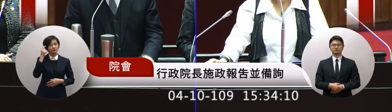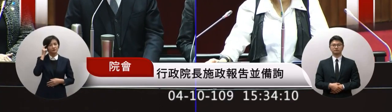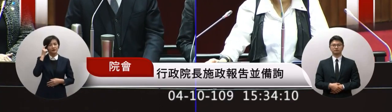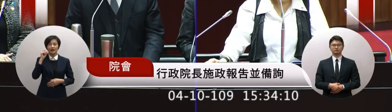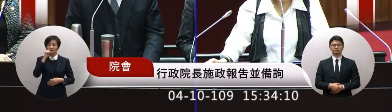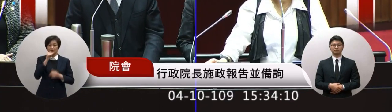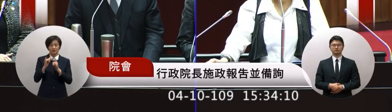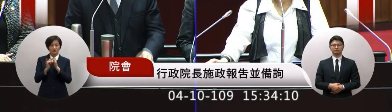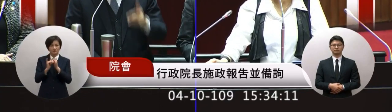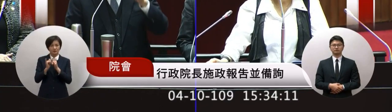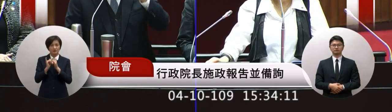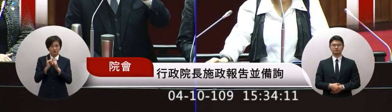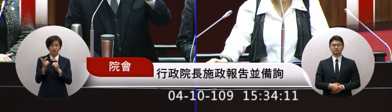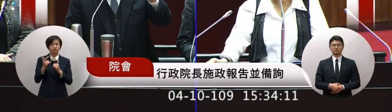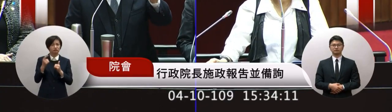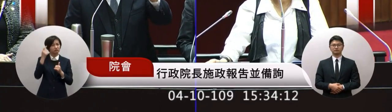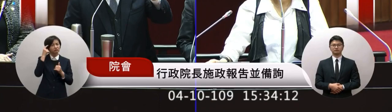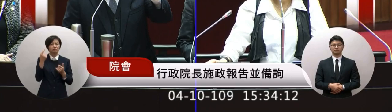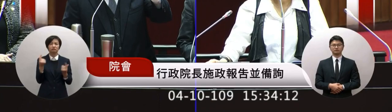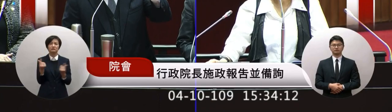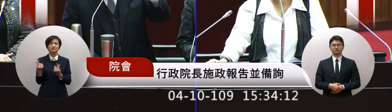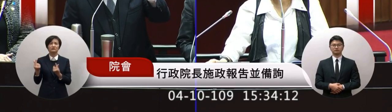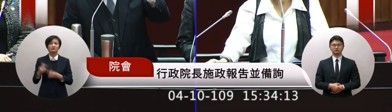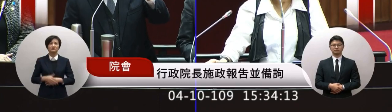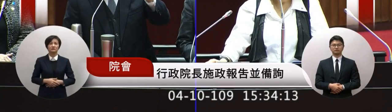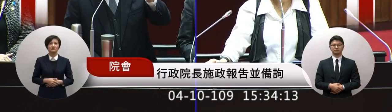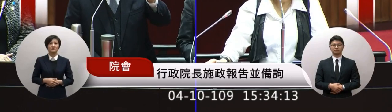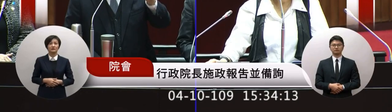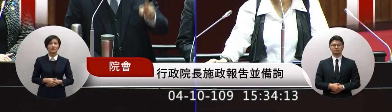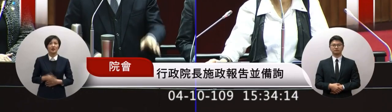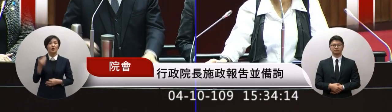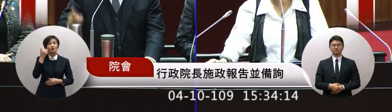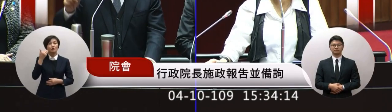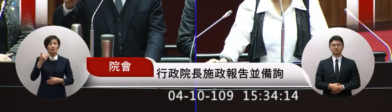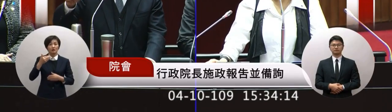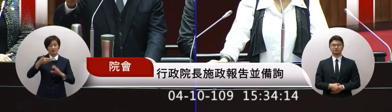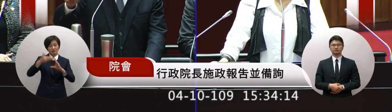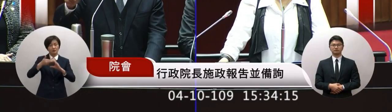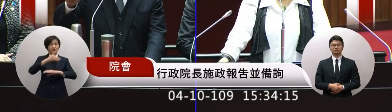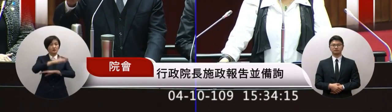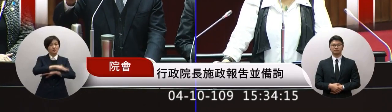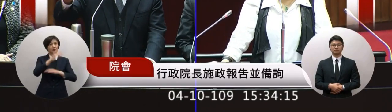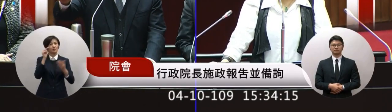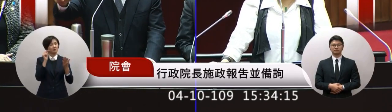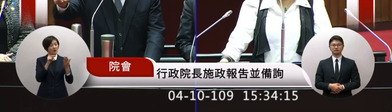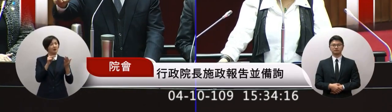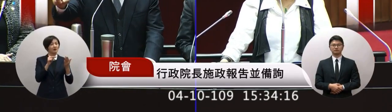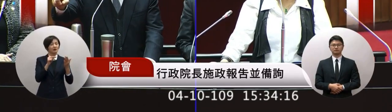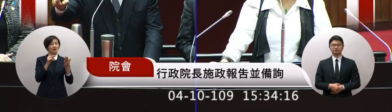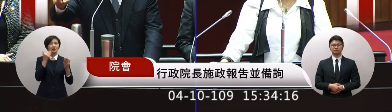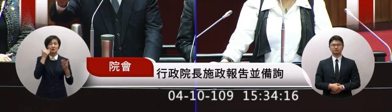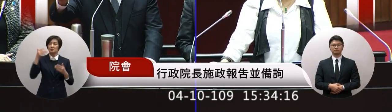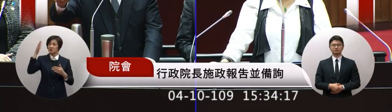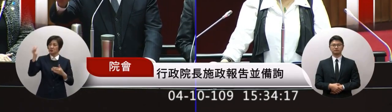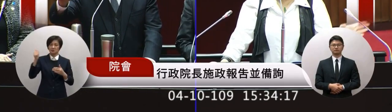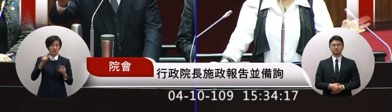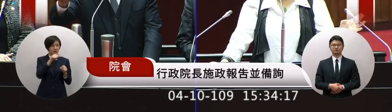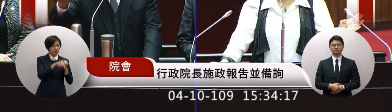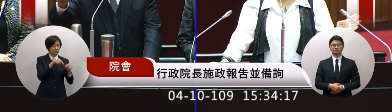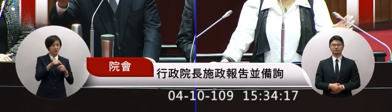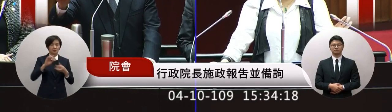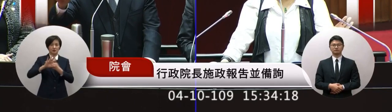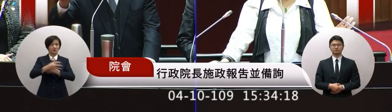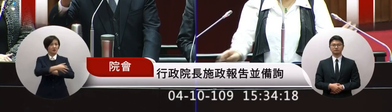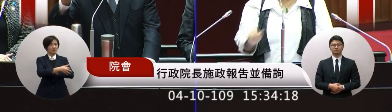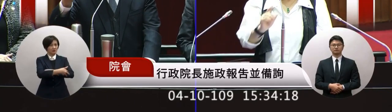都会要求这样，所以你看我们如果有媒体报道哪一个雇主这个欺负或者